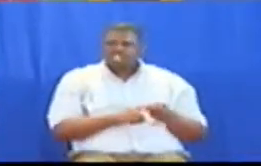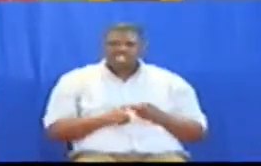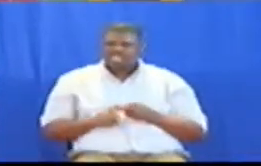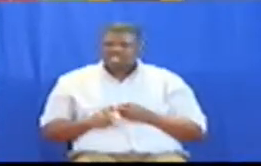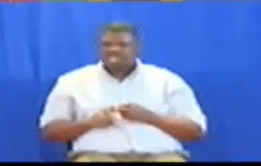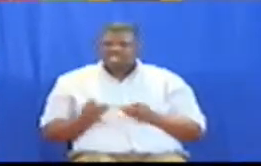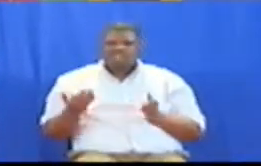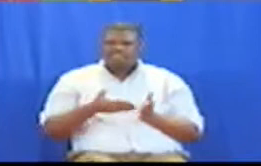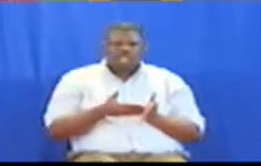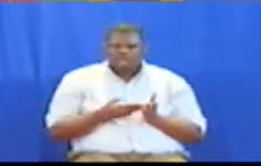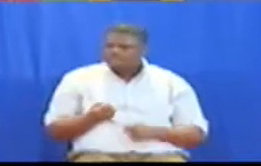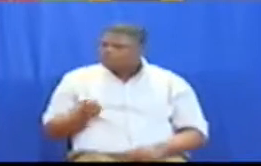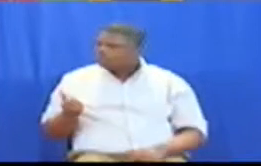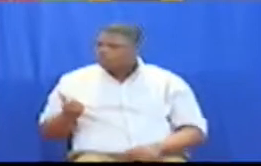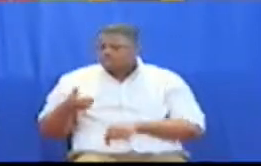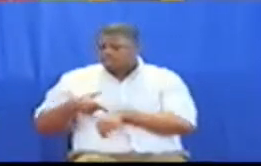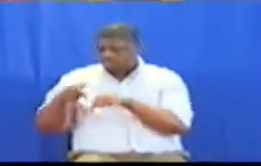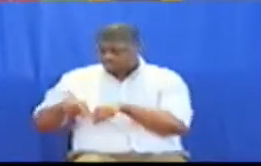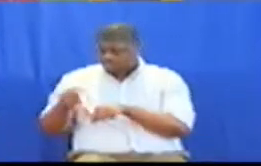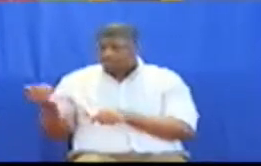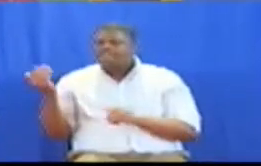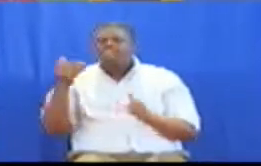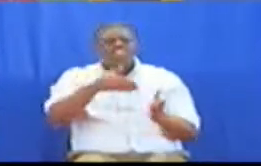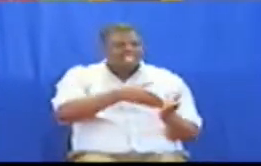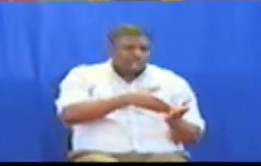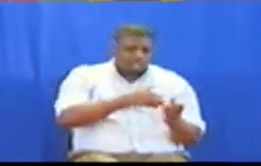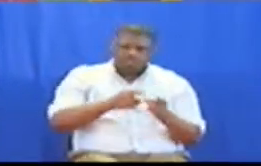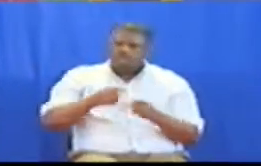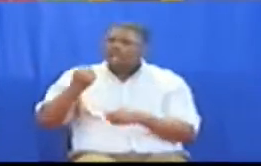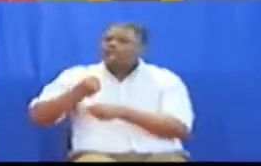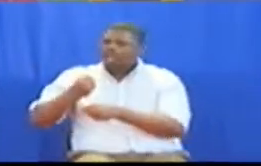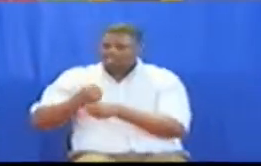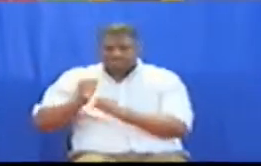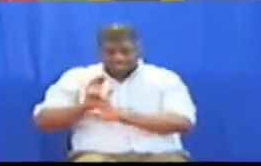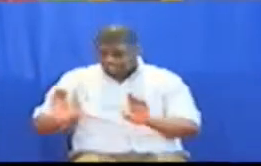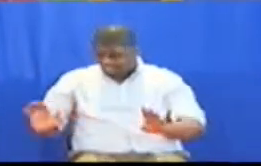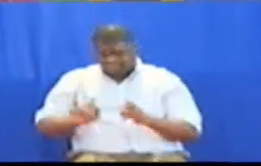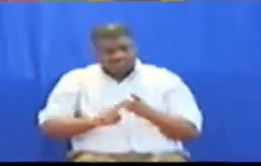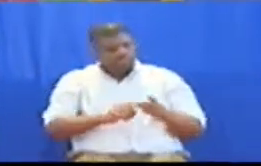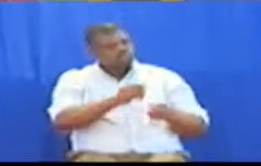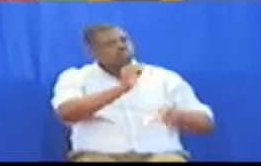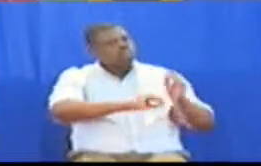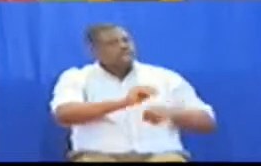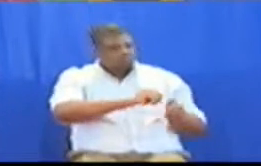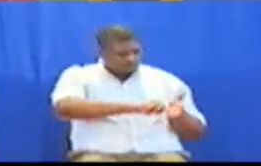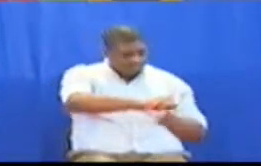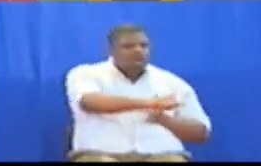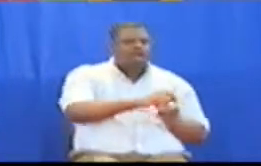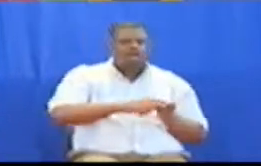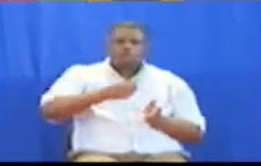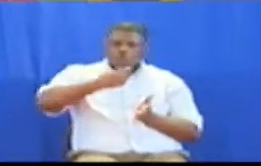lakini safari zimekwenda. Watu wamefanya kazi, michango imelipwa, kodi zimelipwa, maendeleo